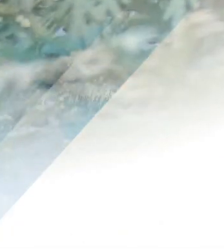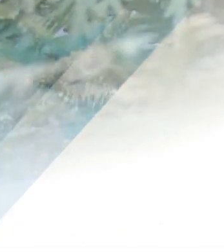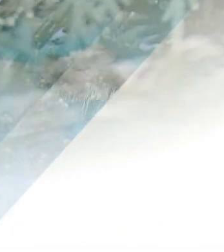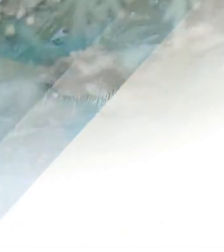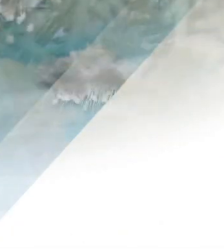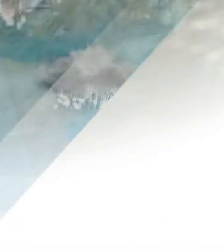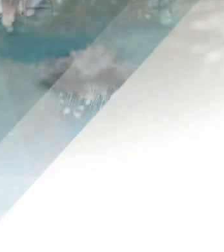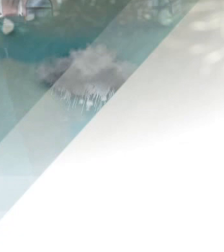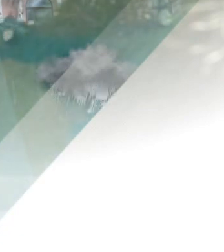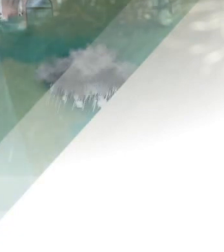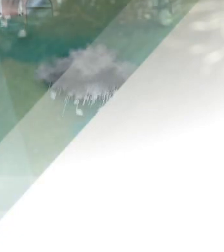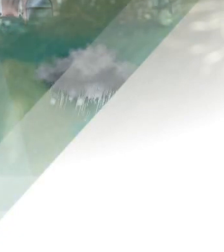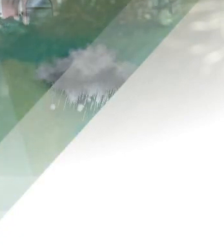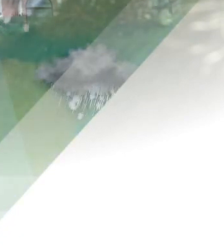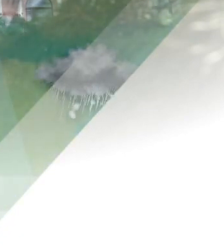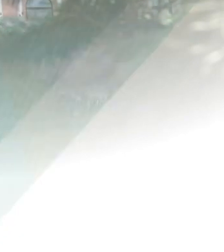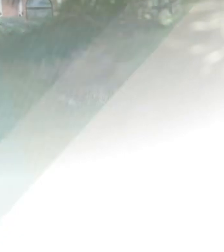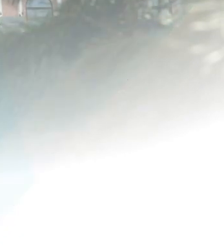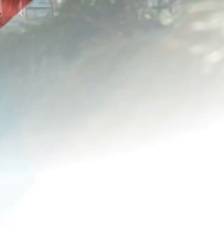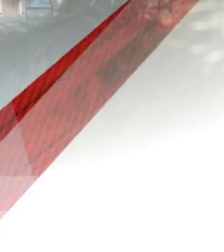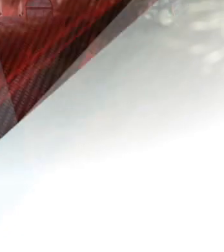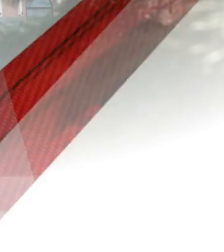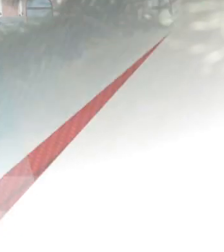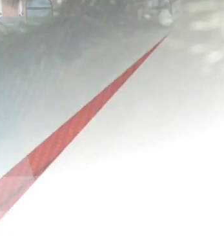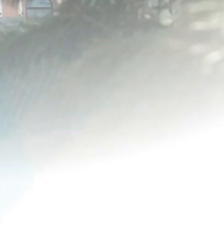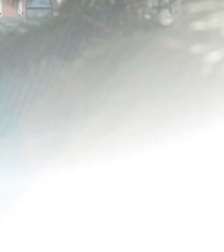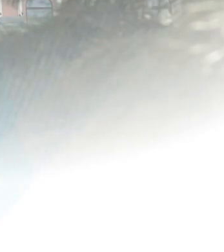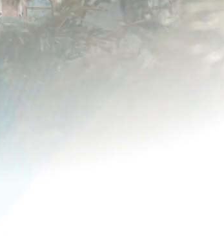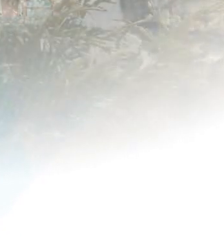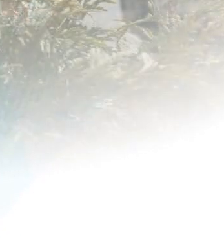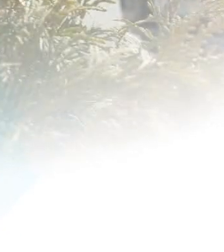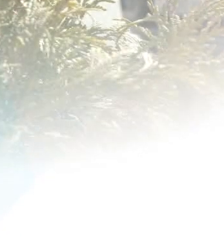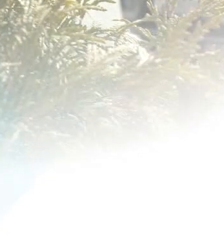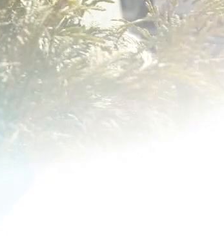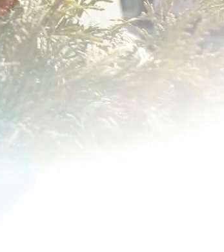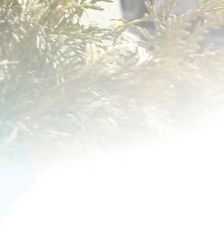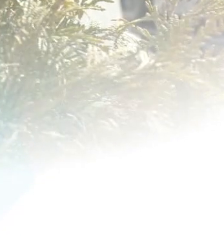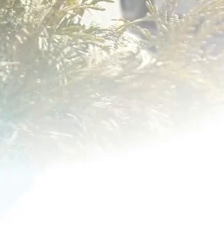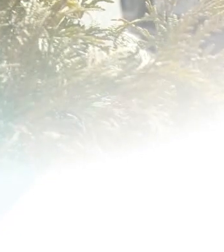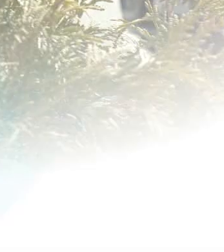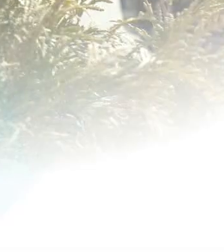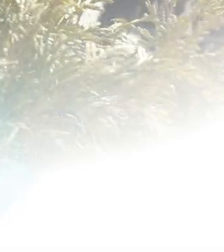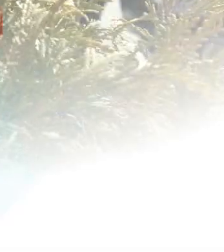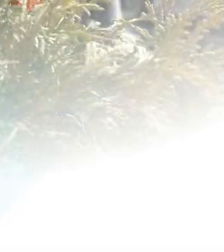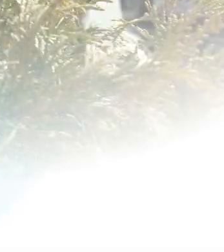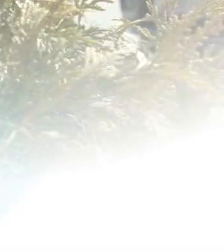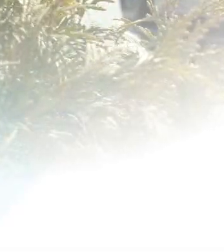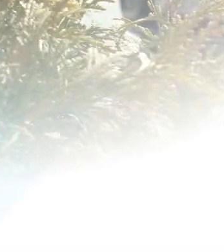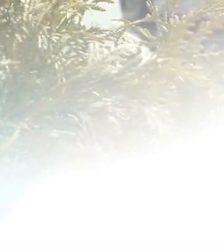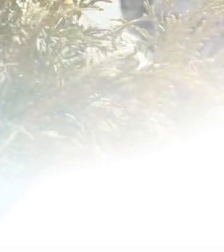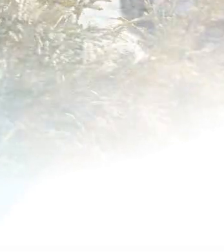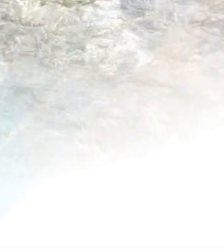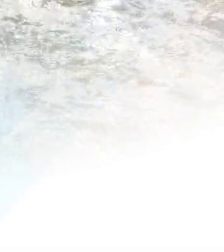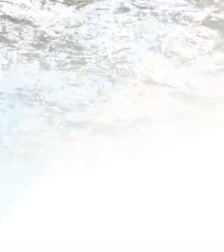хвілін пачнецца 13-ы дзень месяцовага цыклу. Серада будзе не вельмі спрыяльнай. У працы